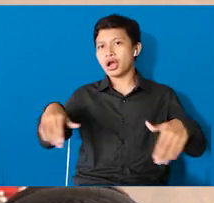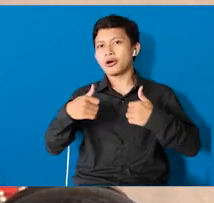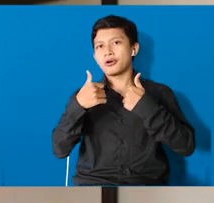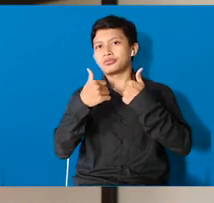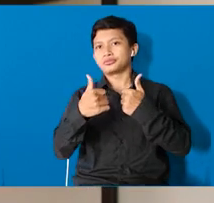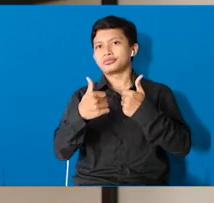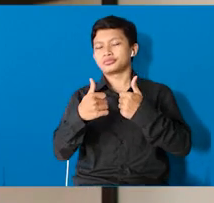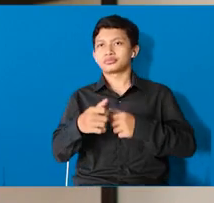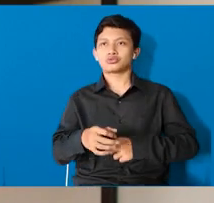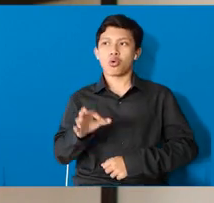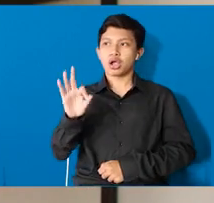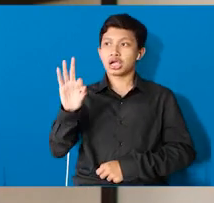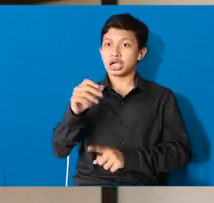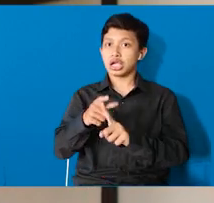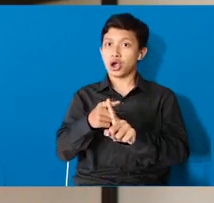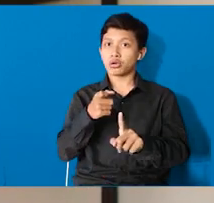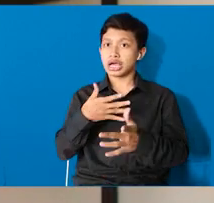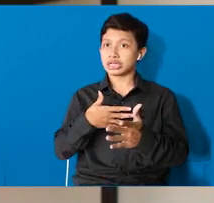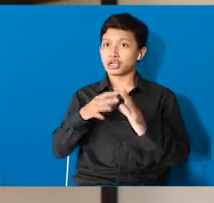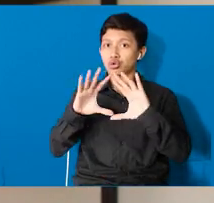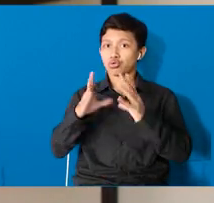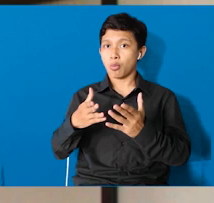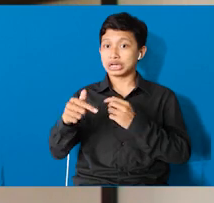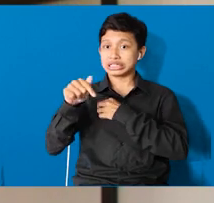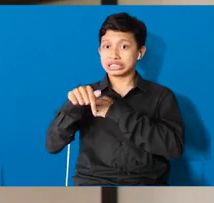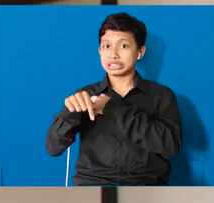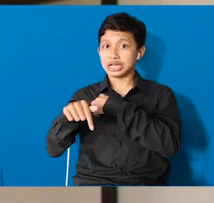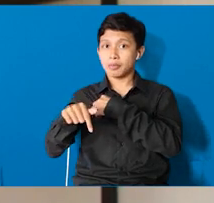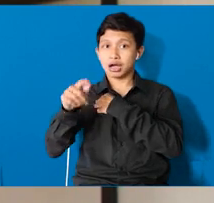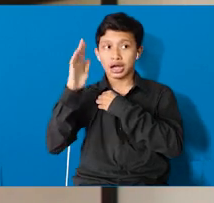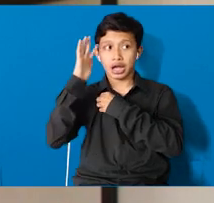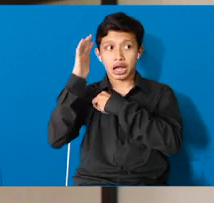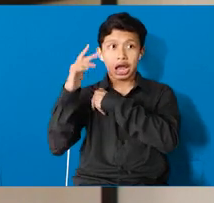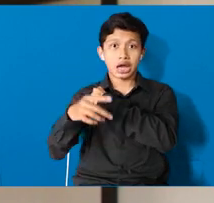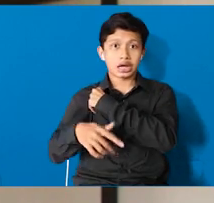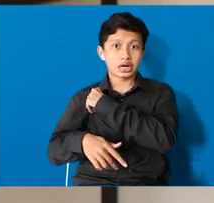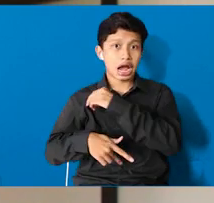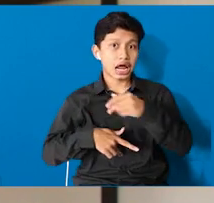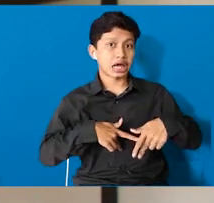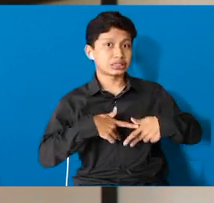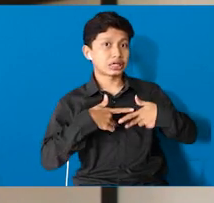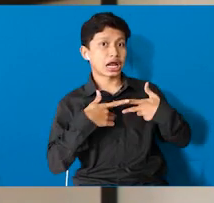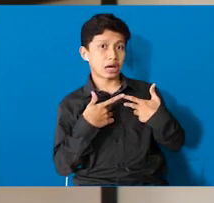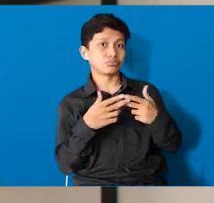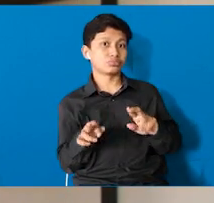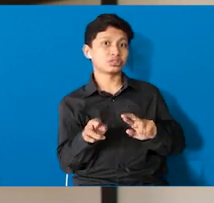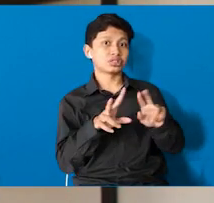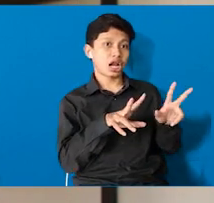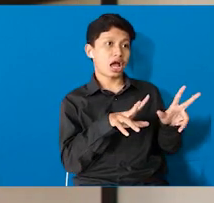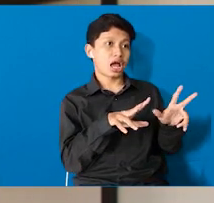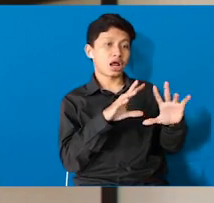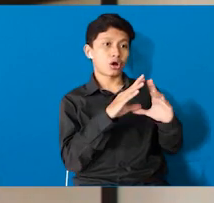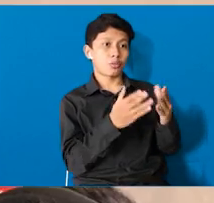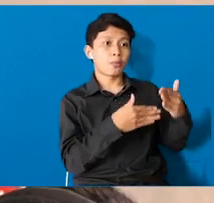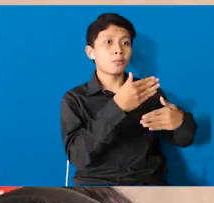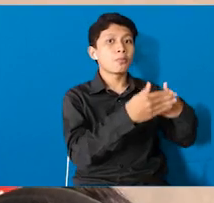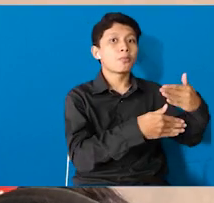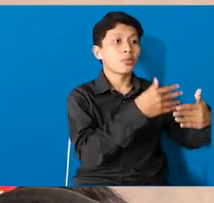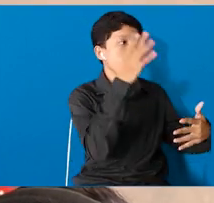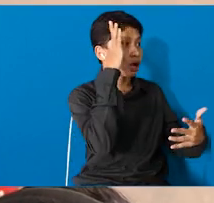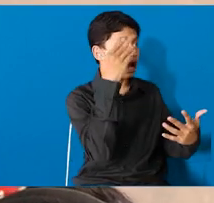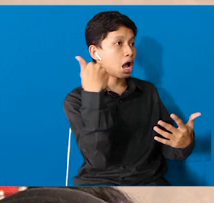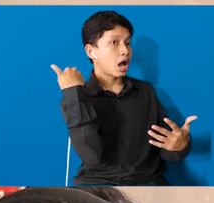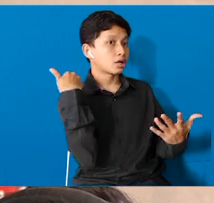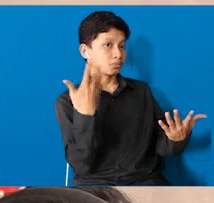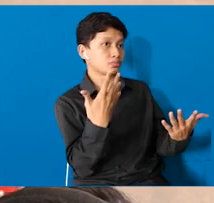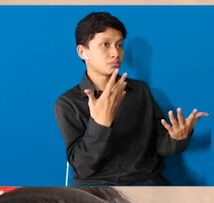Ya. Kalau dari kelompok ini, Mas, terkait dengan posbindu itu, adakah rencana-rencana tindak lanjut dari kelompok itu? Mungkin